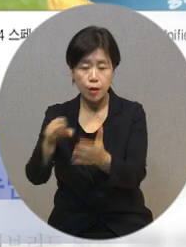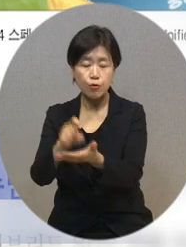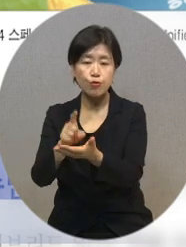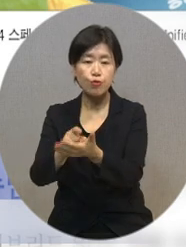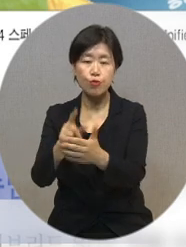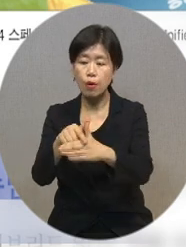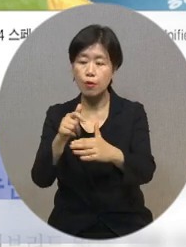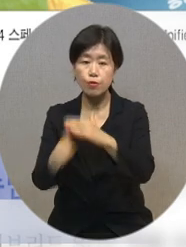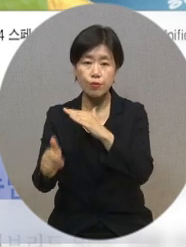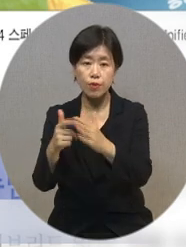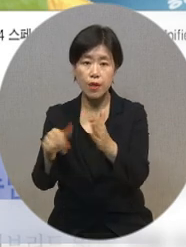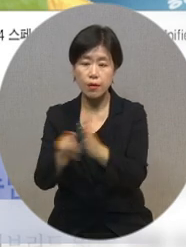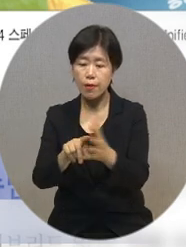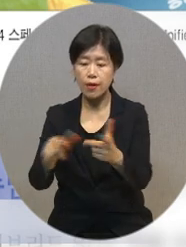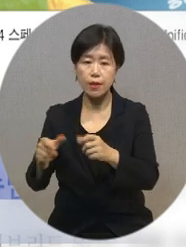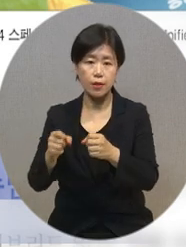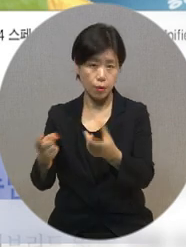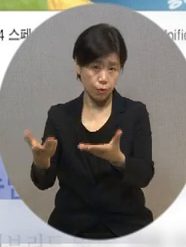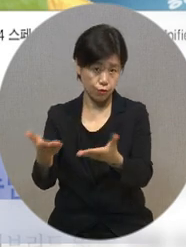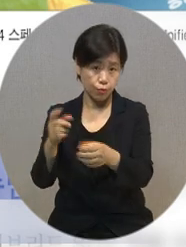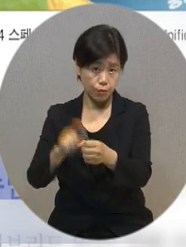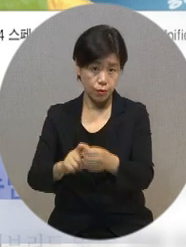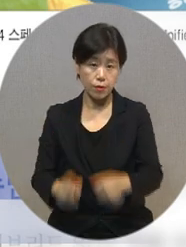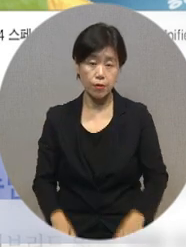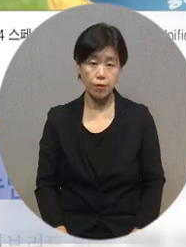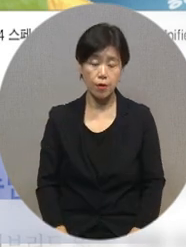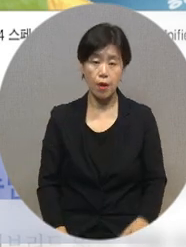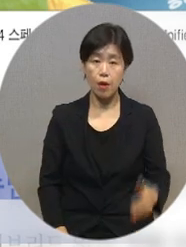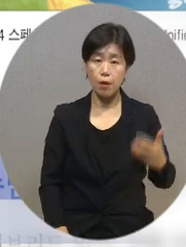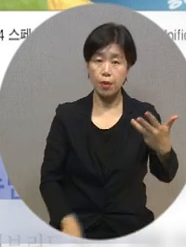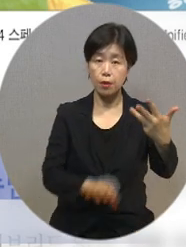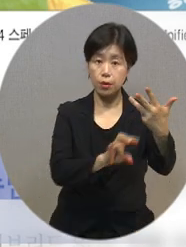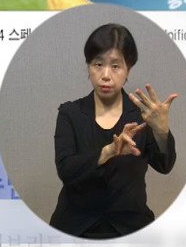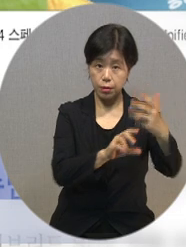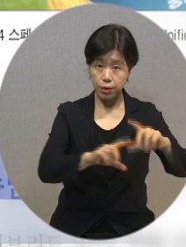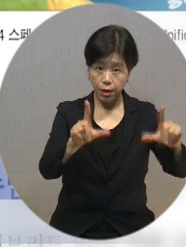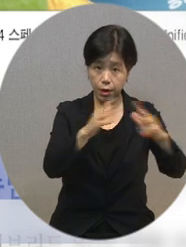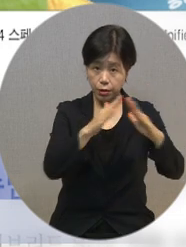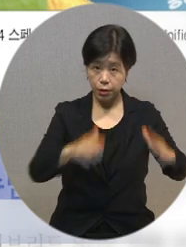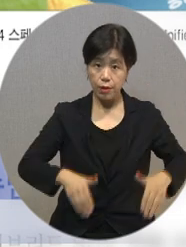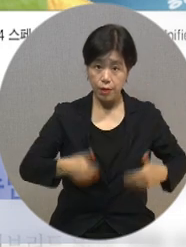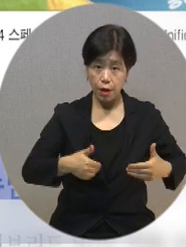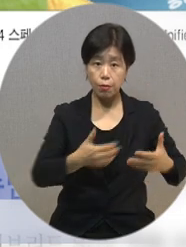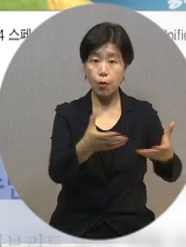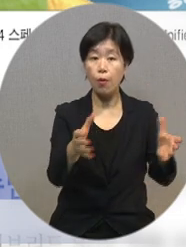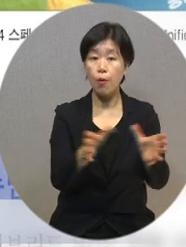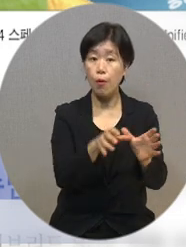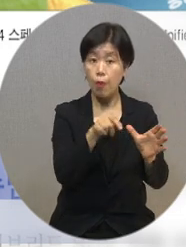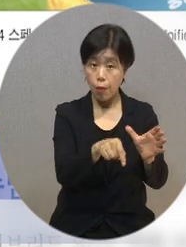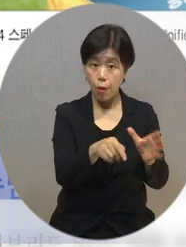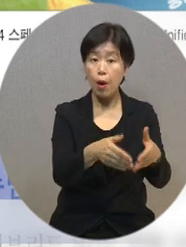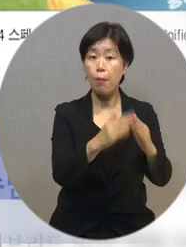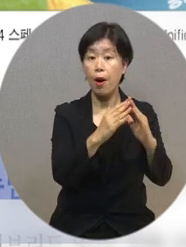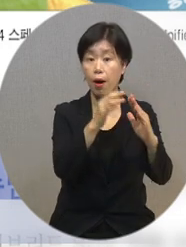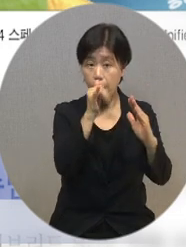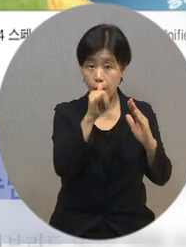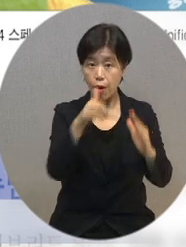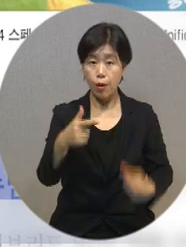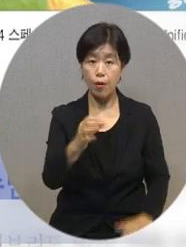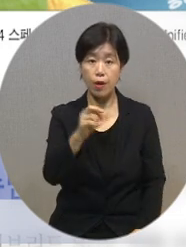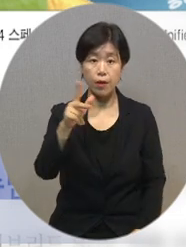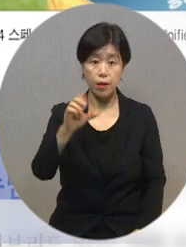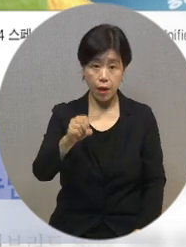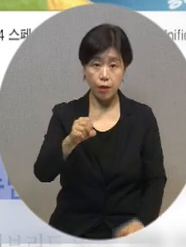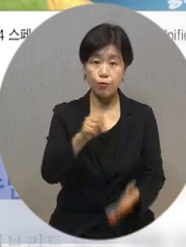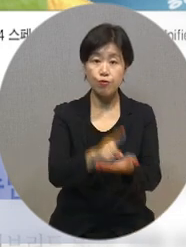많은 기회를 제공할 예정입니다 한편 오는 8월 24일 전남 드래곤즈 통합 축구단 창단식이 홈구장인 광양